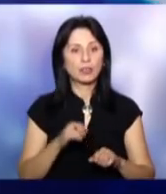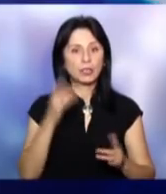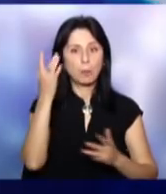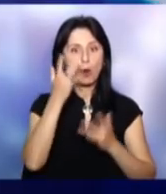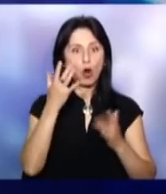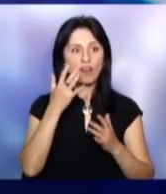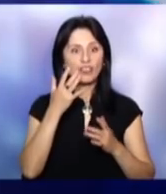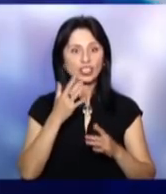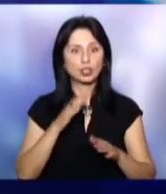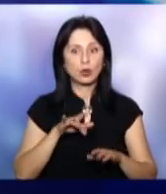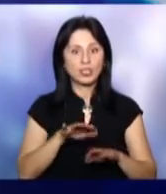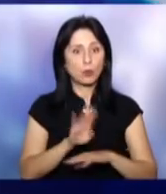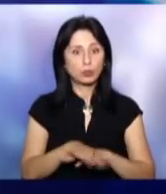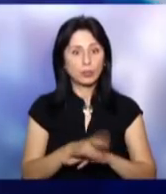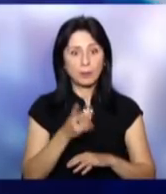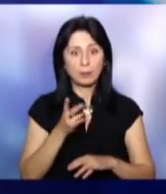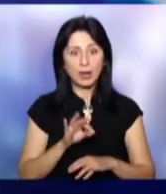მოგვეჩვენოს, რომ ეს იყო უადგილო, მაგრამ